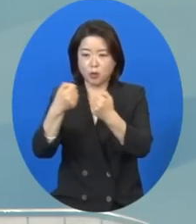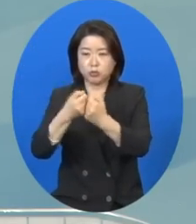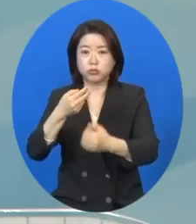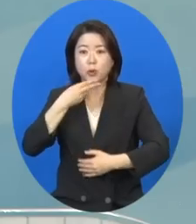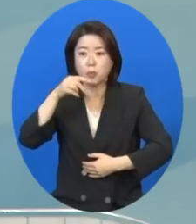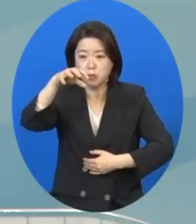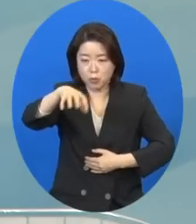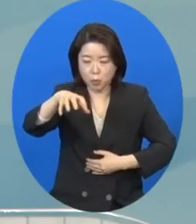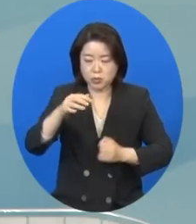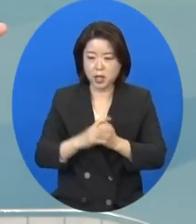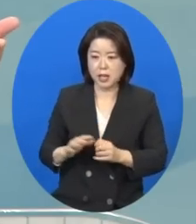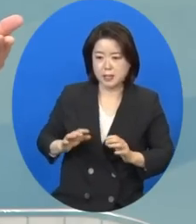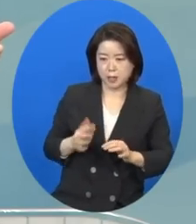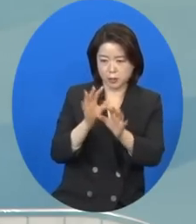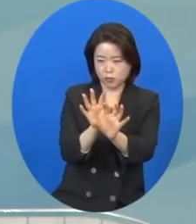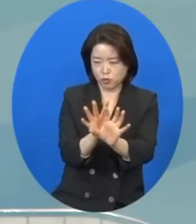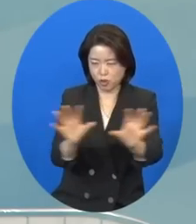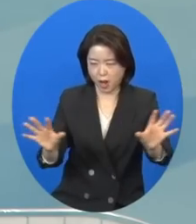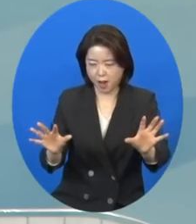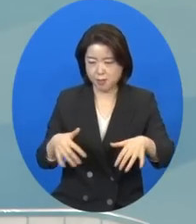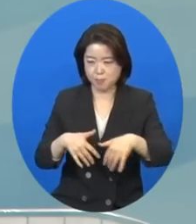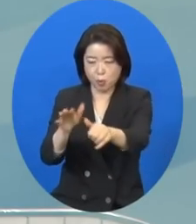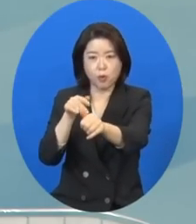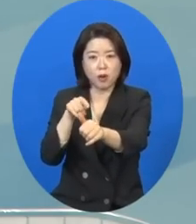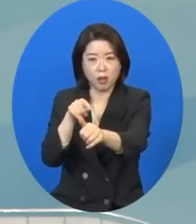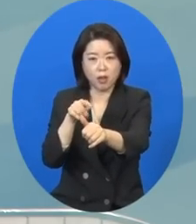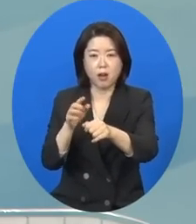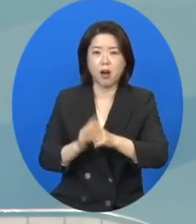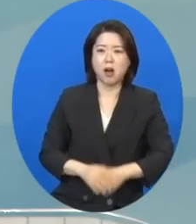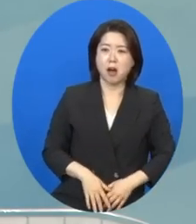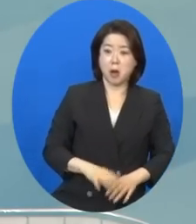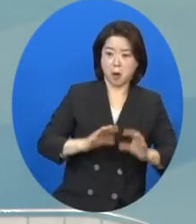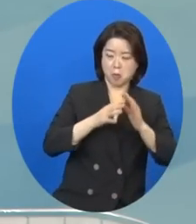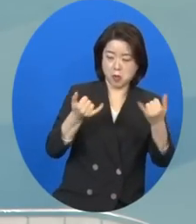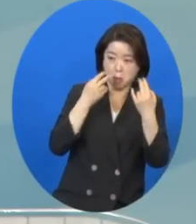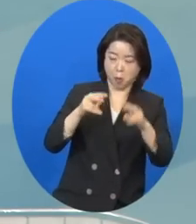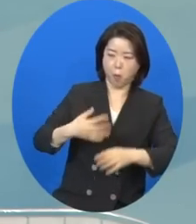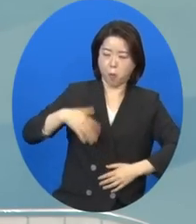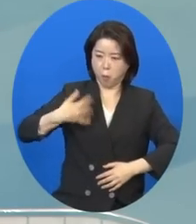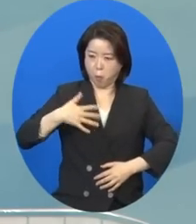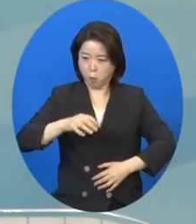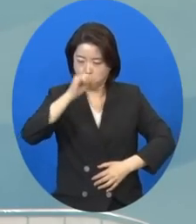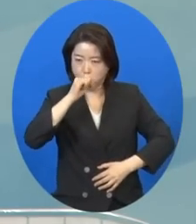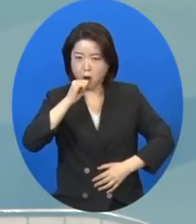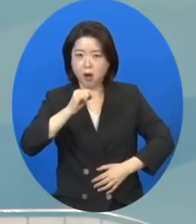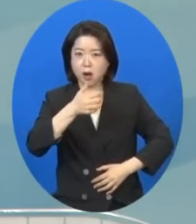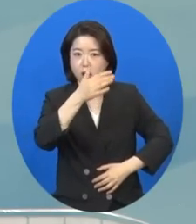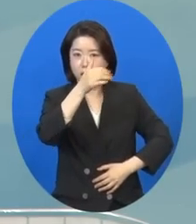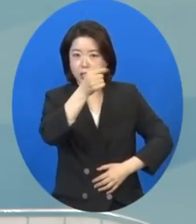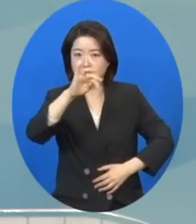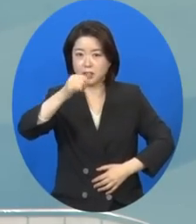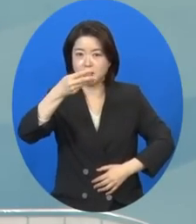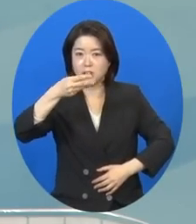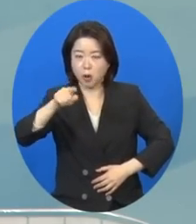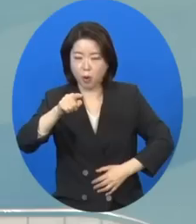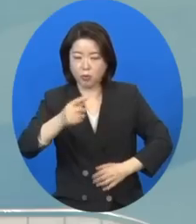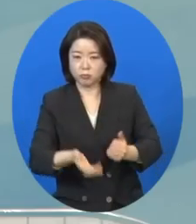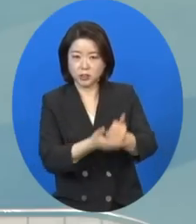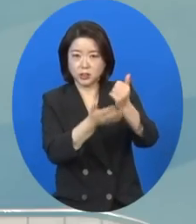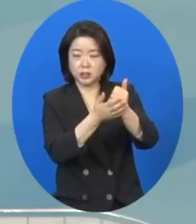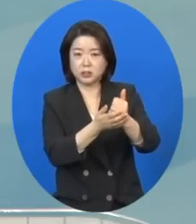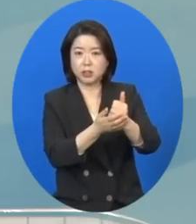배치를 합니다 이것이 국민들의 엄청난 지지를 받으면서 히틀러에 대한 지지율이 몇 프로일까요